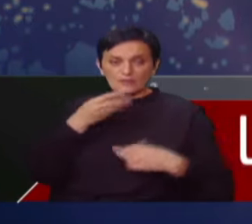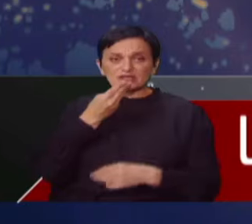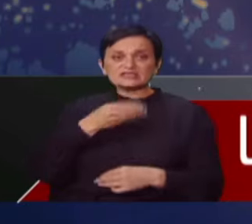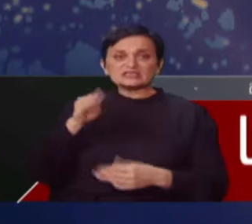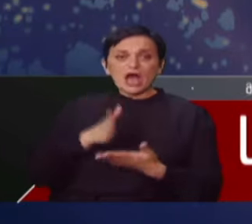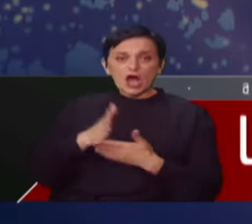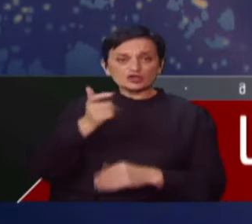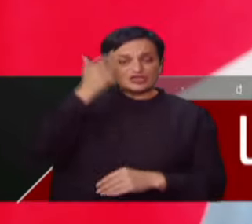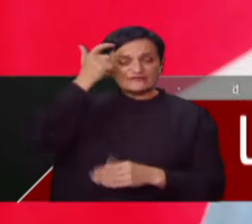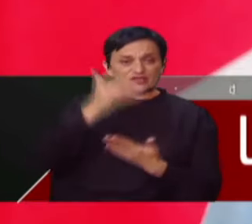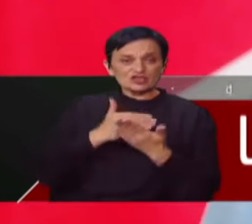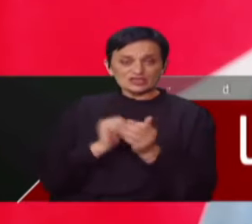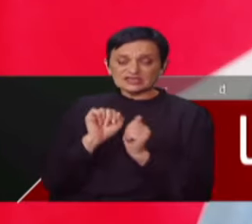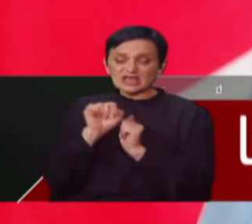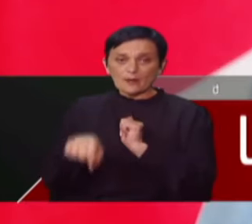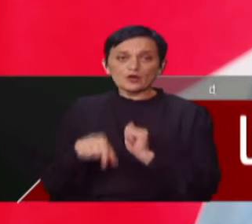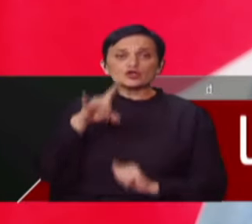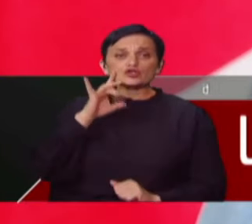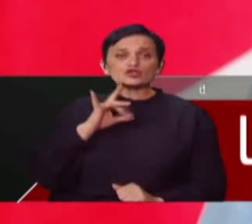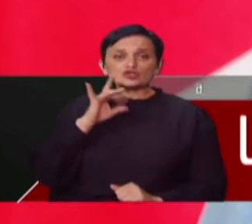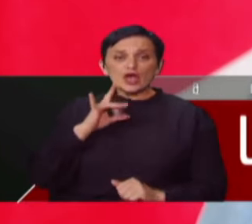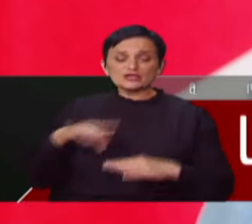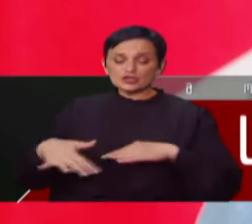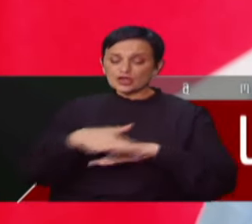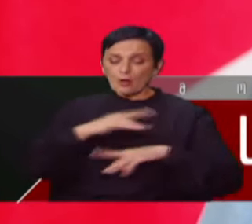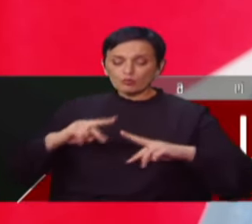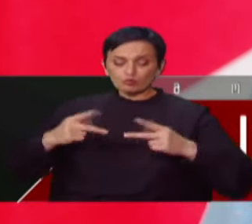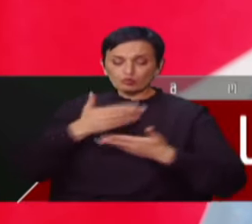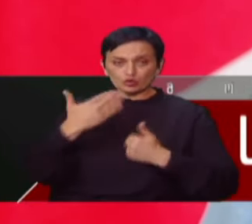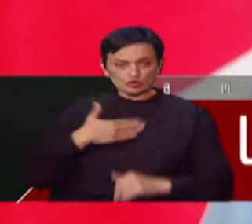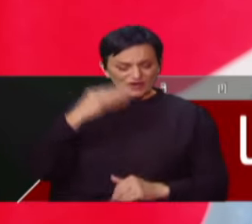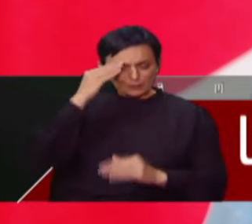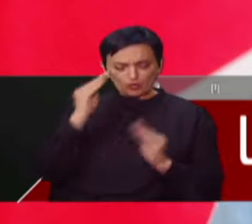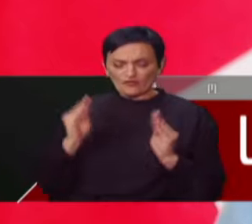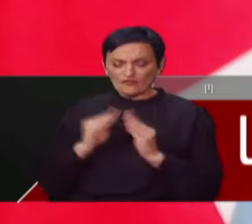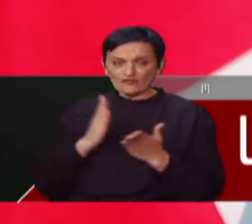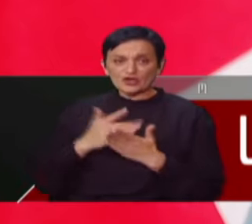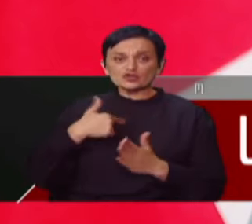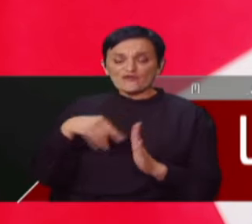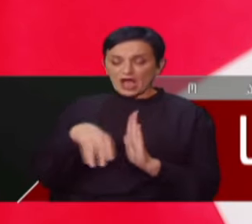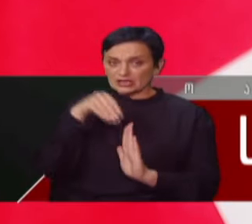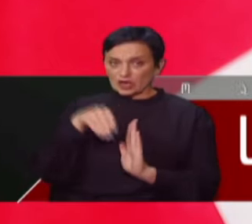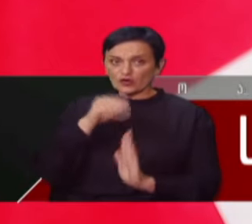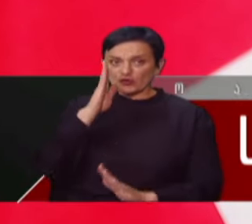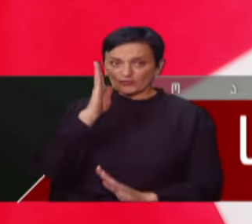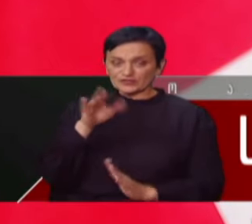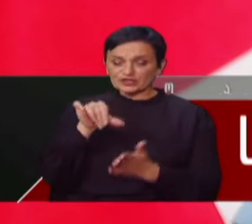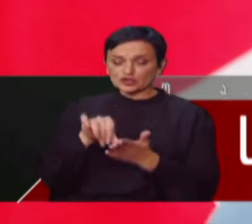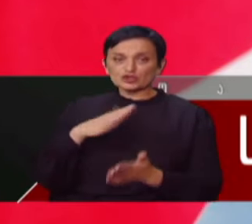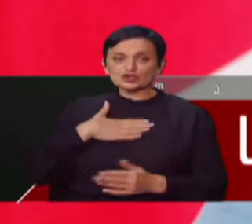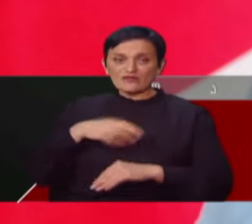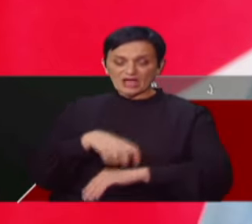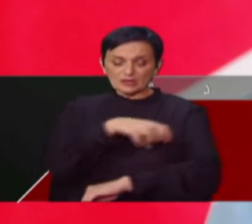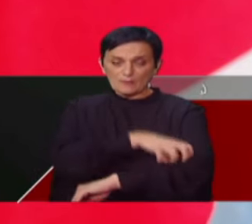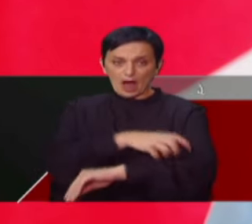ივანიშვილის რეჟიმის დასამარცხებლად. ჯერჯერობით არაფერი გარემოება არ შეცვლილა და ჩვენი პოზიციაც რჩება უცვლელი. ჩვენ არჩევნებზე ვიქნებ წარმოდგენილი ჩვენი